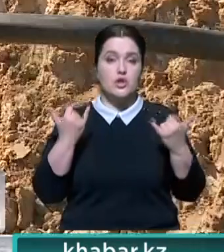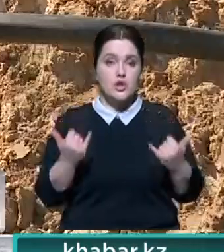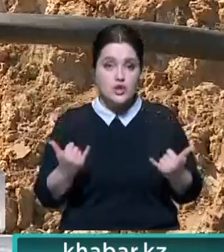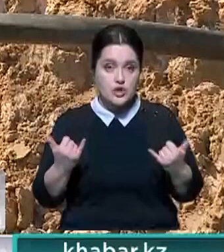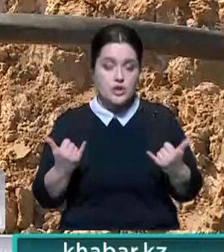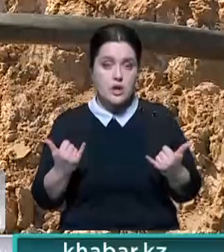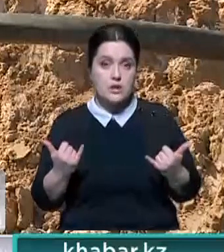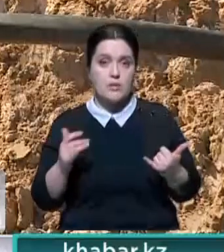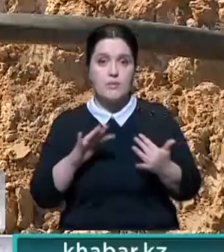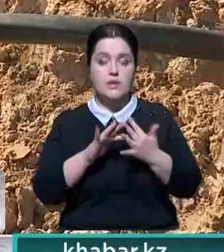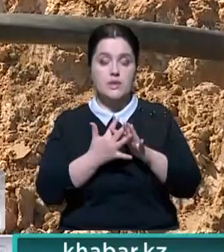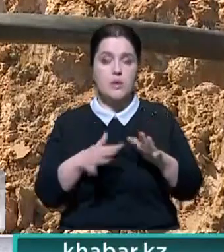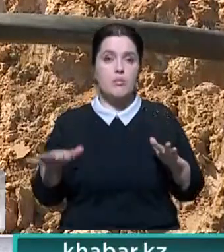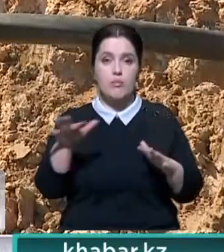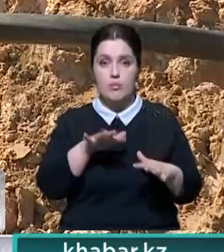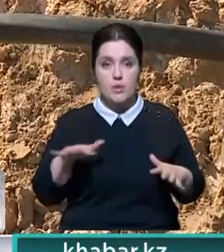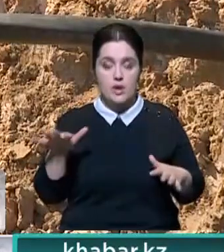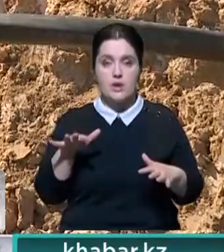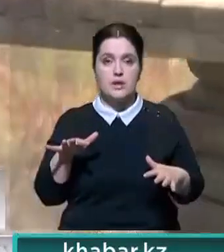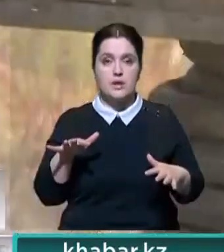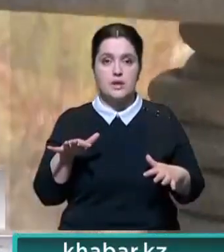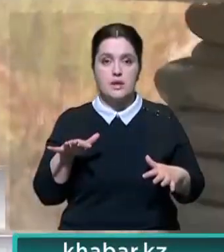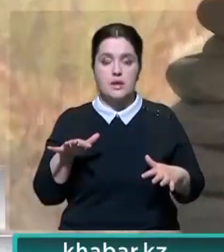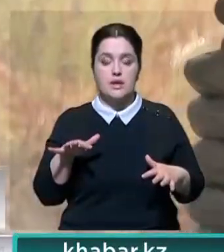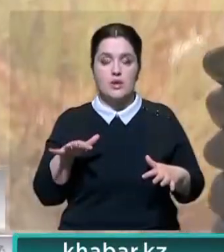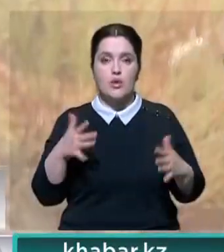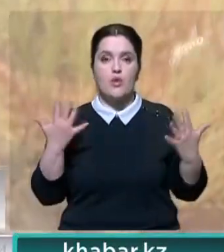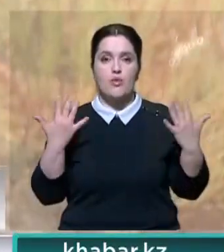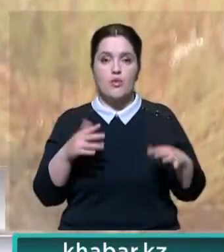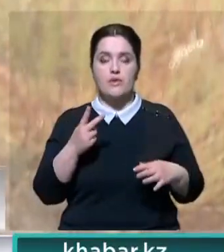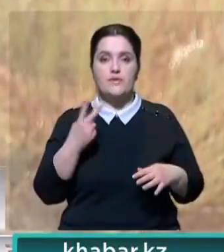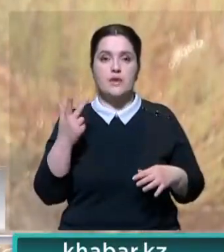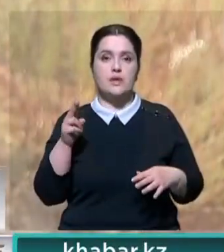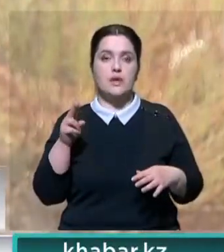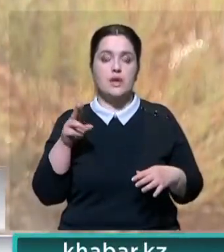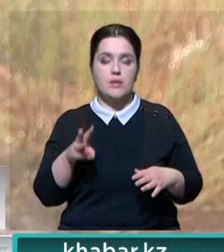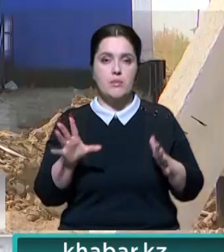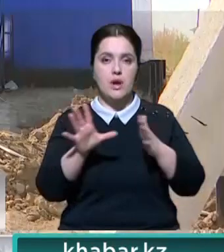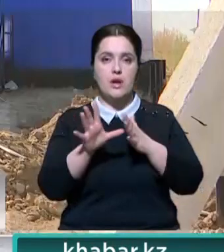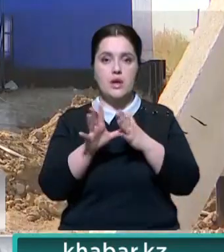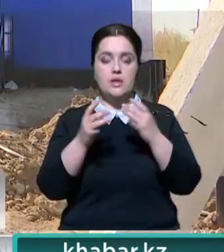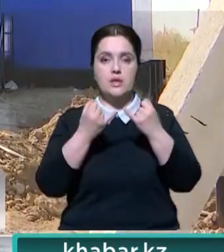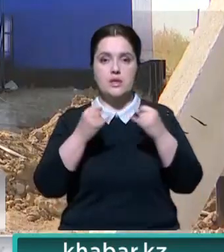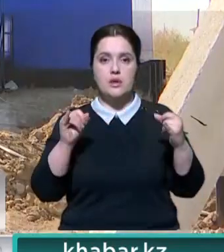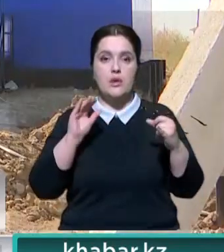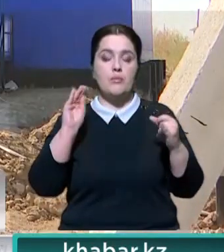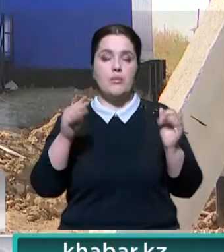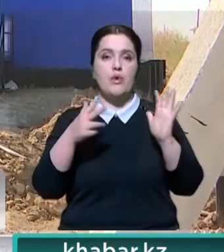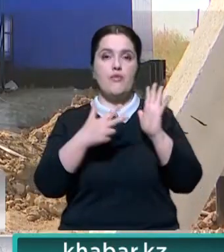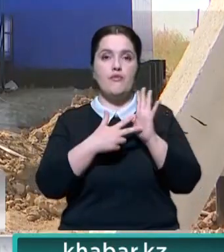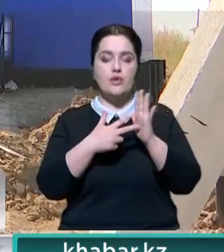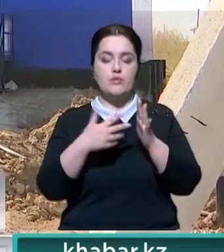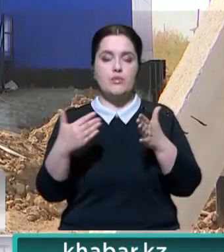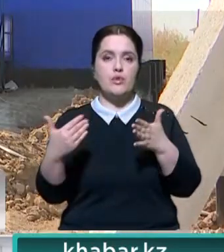работы ведутся в сельском округе Караултубе. Здесь проложено 23 километра электросетей и установлены 8